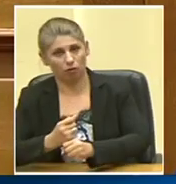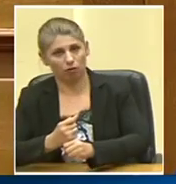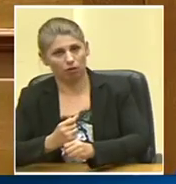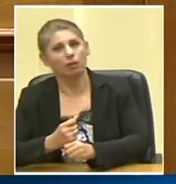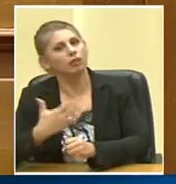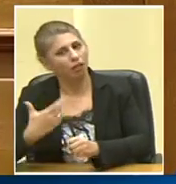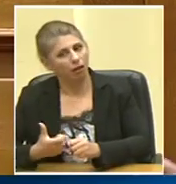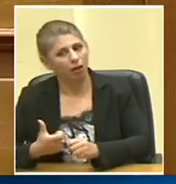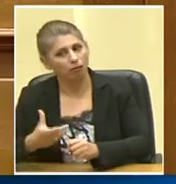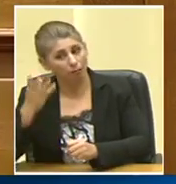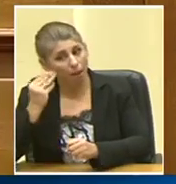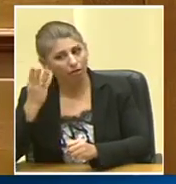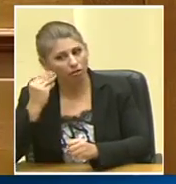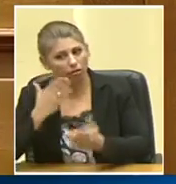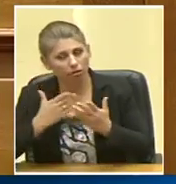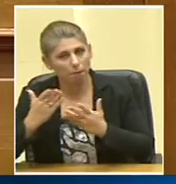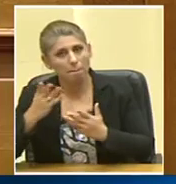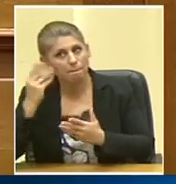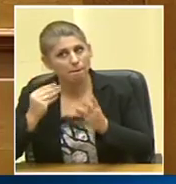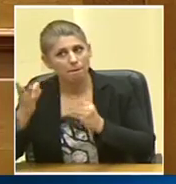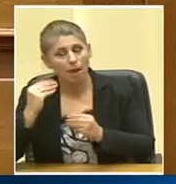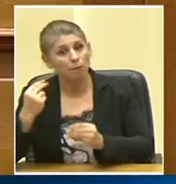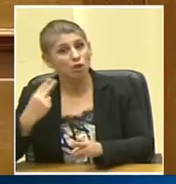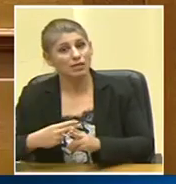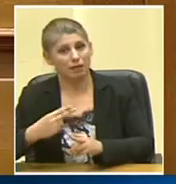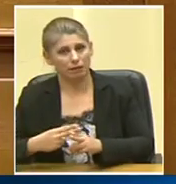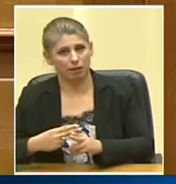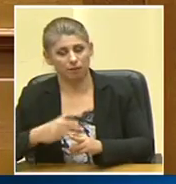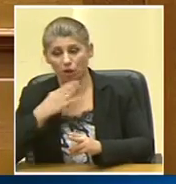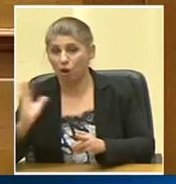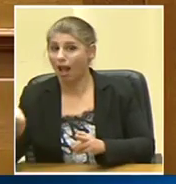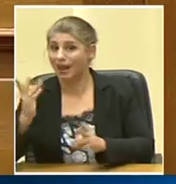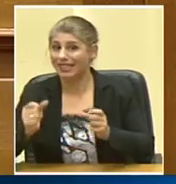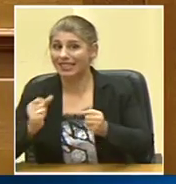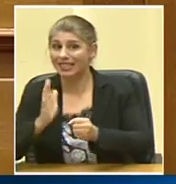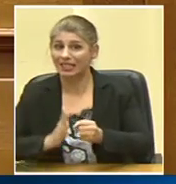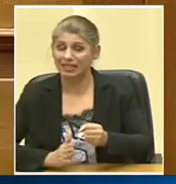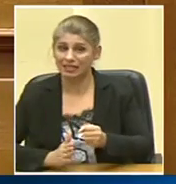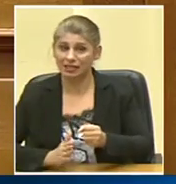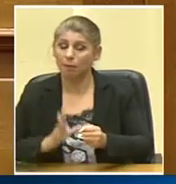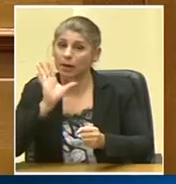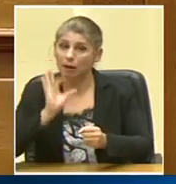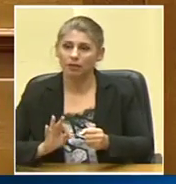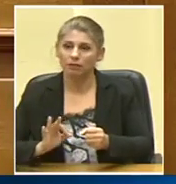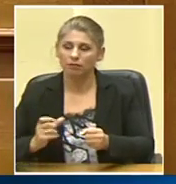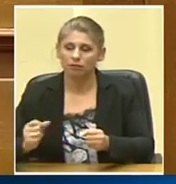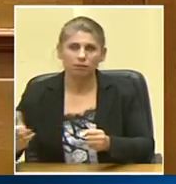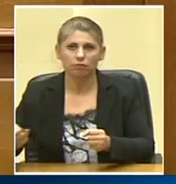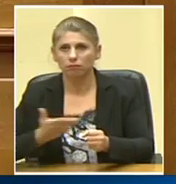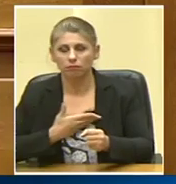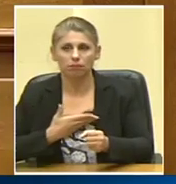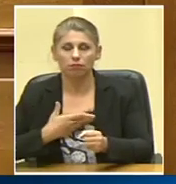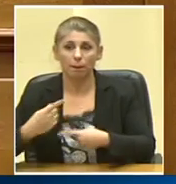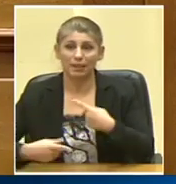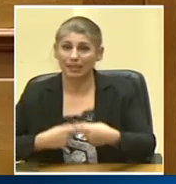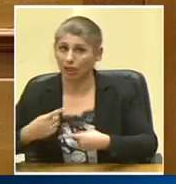διδάγματα. Διότι αν η κρίση ήταν πράγματι μια συντριπτική εμπειρία για τη μεγάλη πλειονότητα του